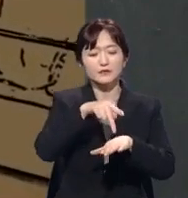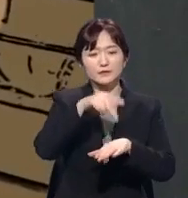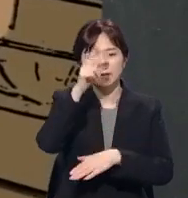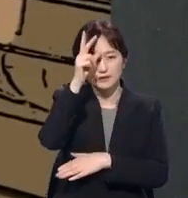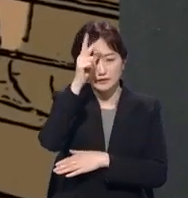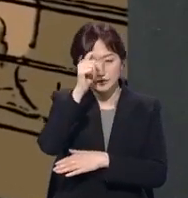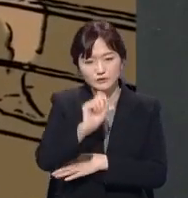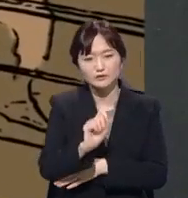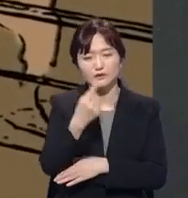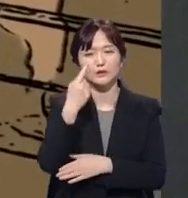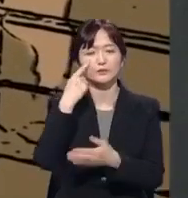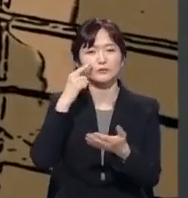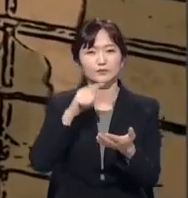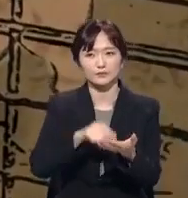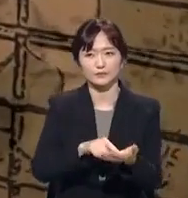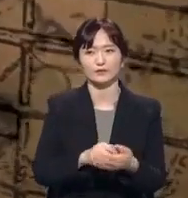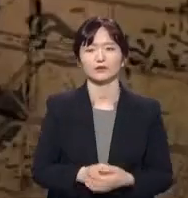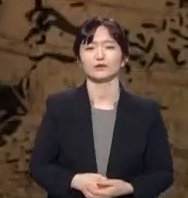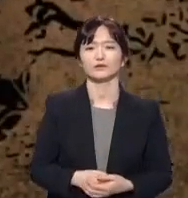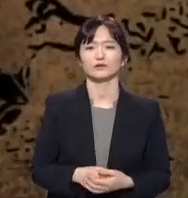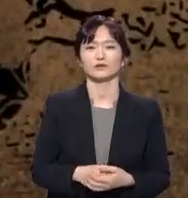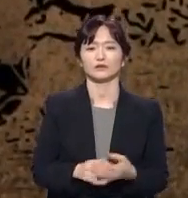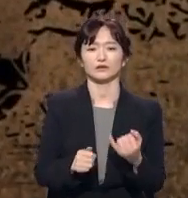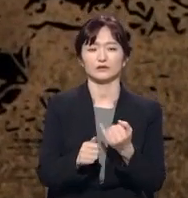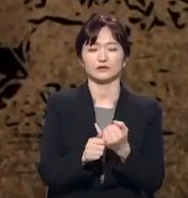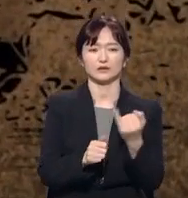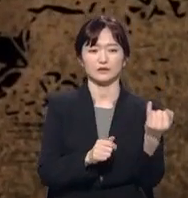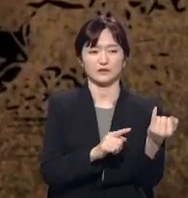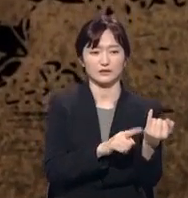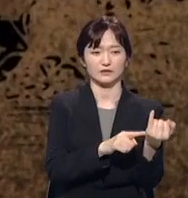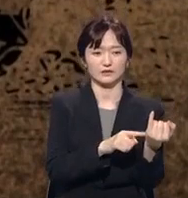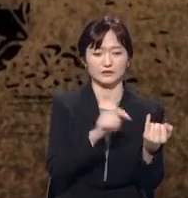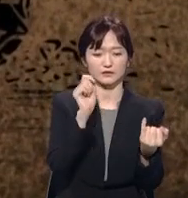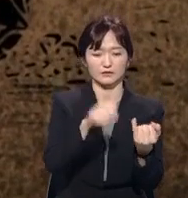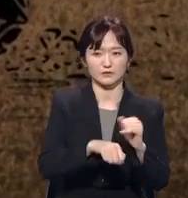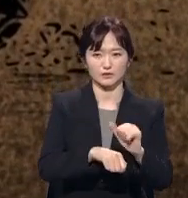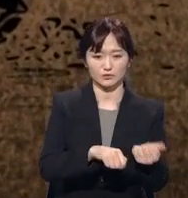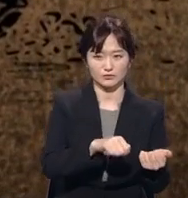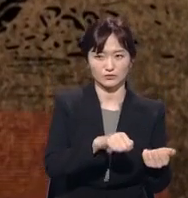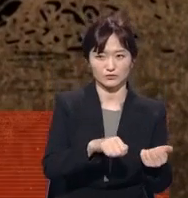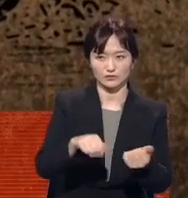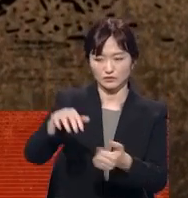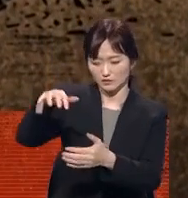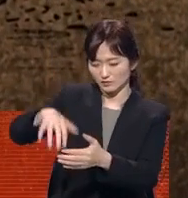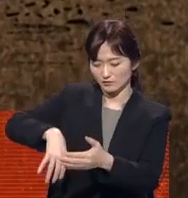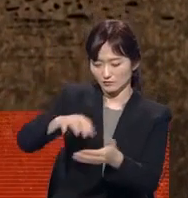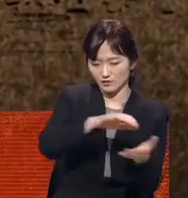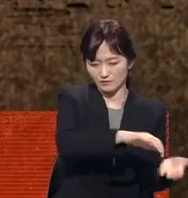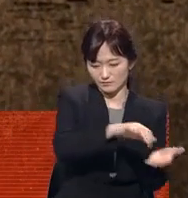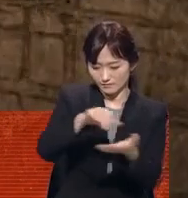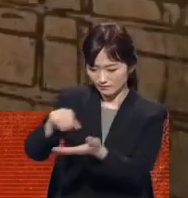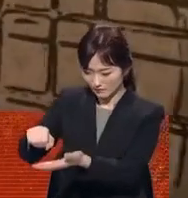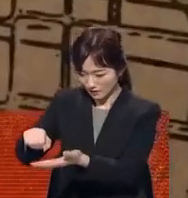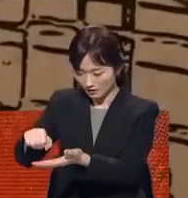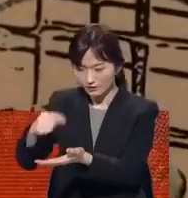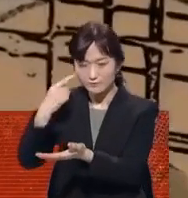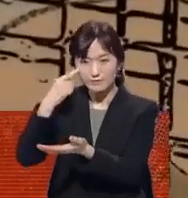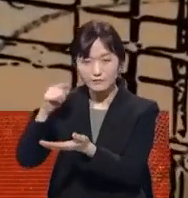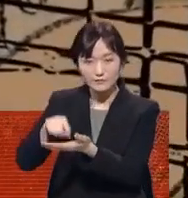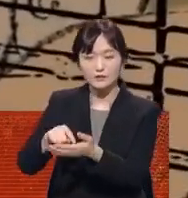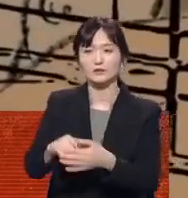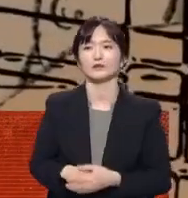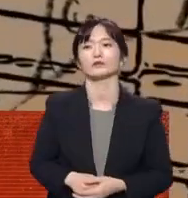알게 됐고 안내장한 여성의 시침이 발견이 됐습니다 그 이후에 경찰은 인터벌 공조로